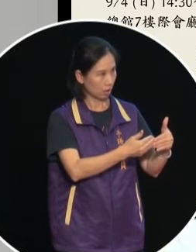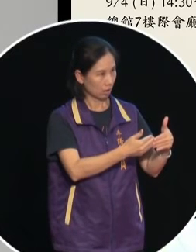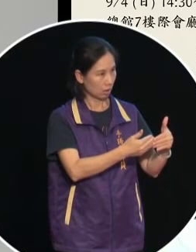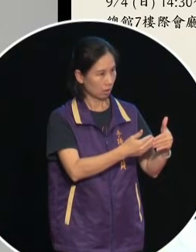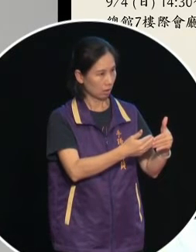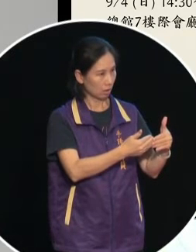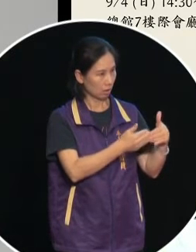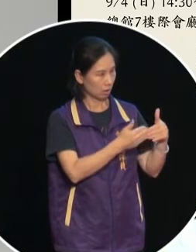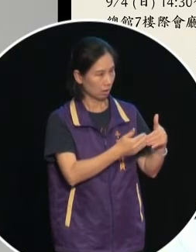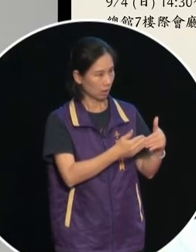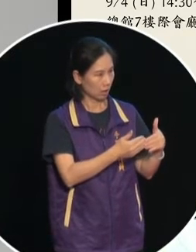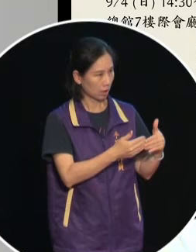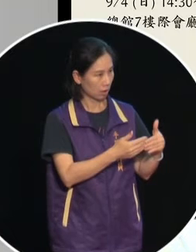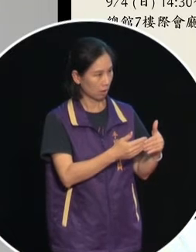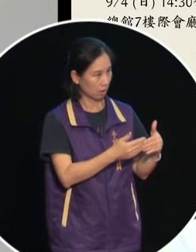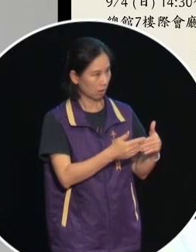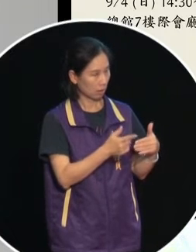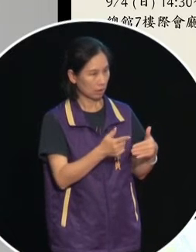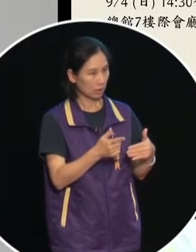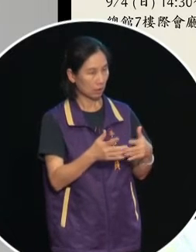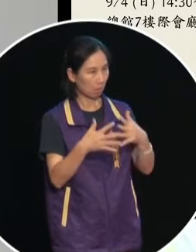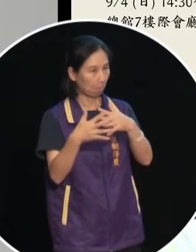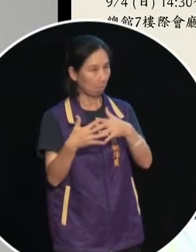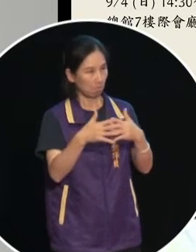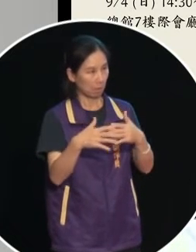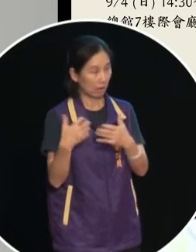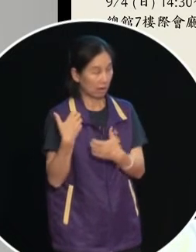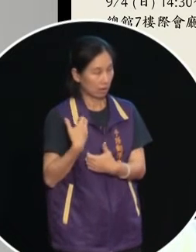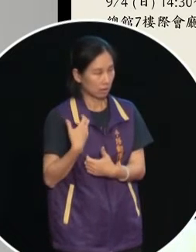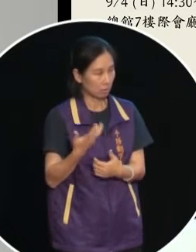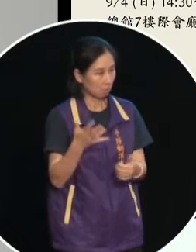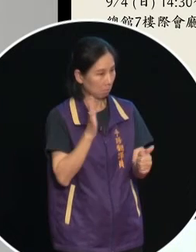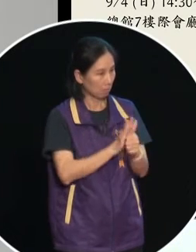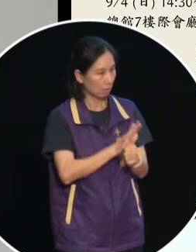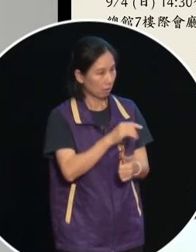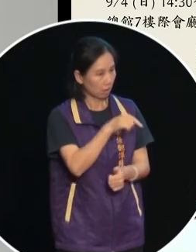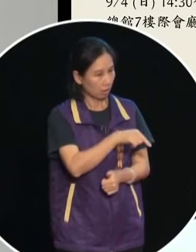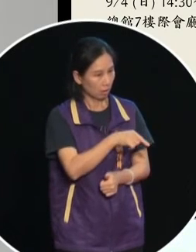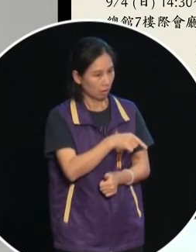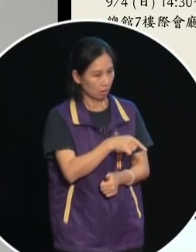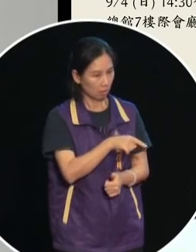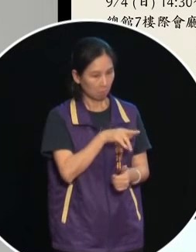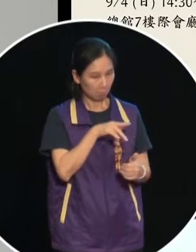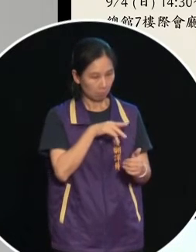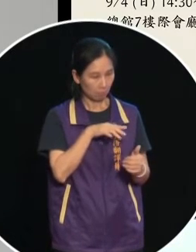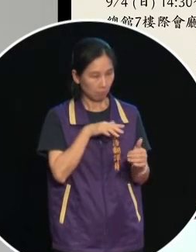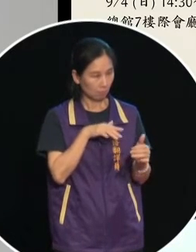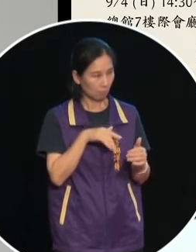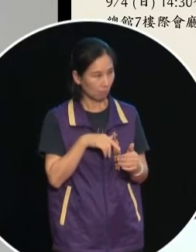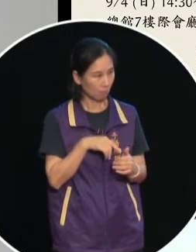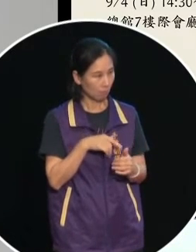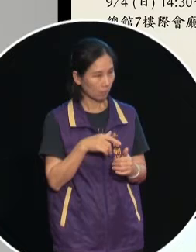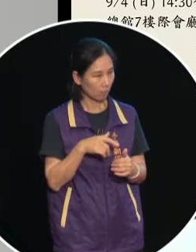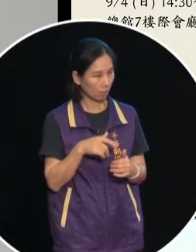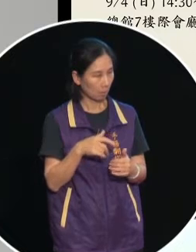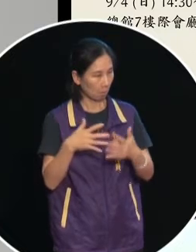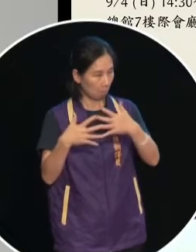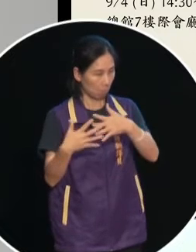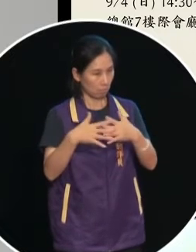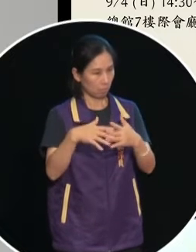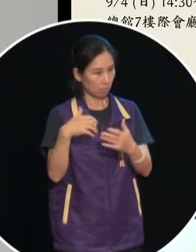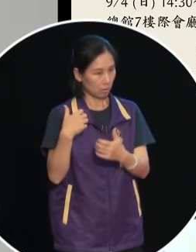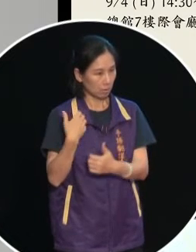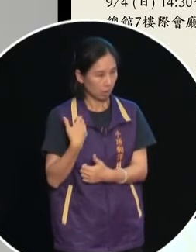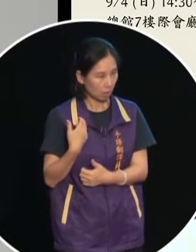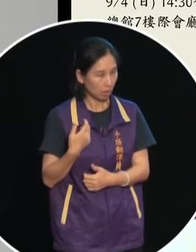军过来帮忙台湾的时候打美军，或者是美军的军机和军